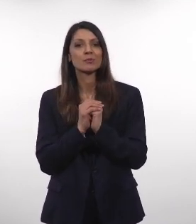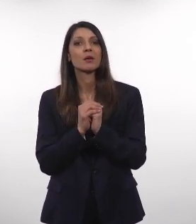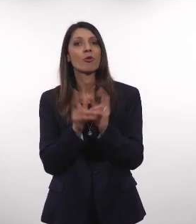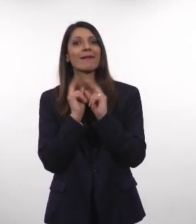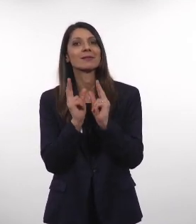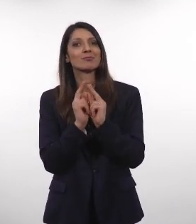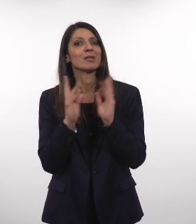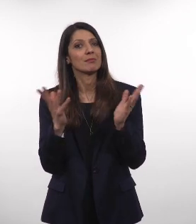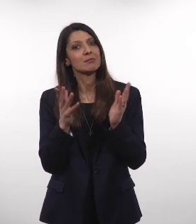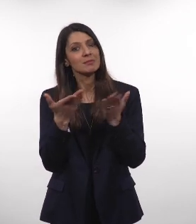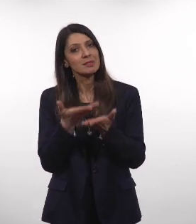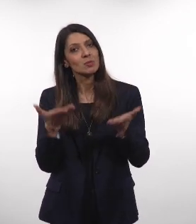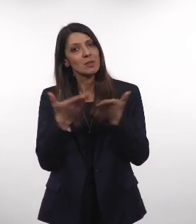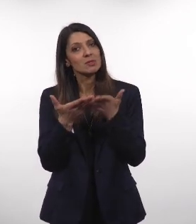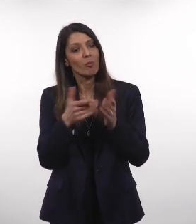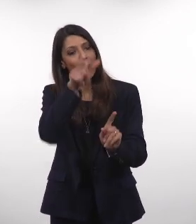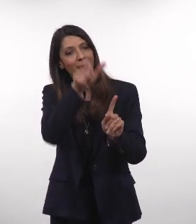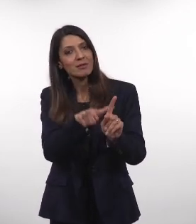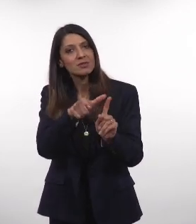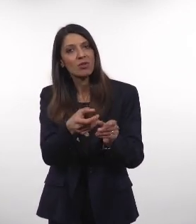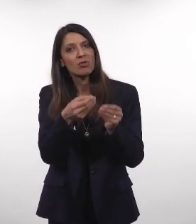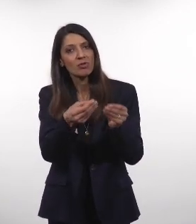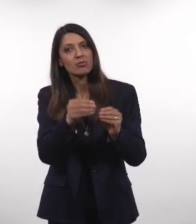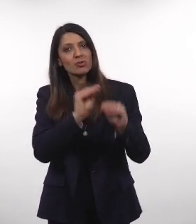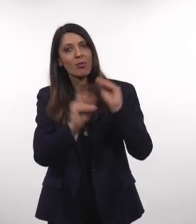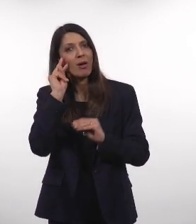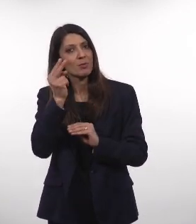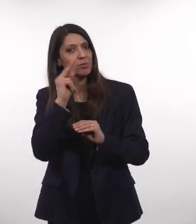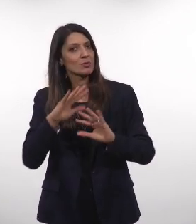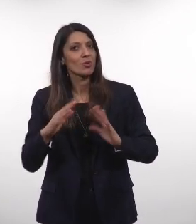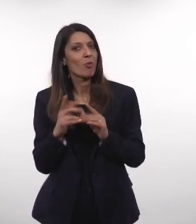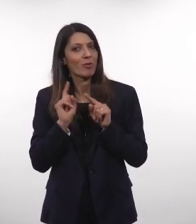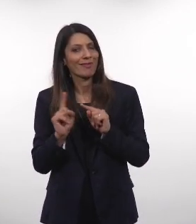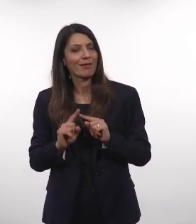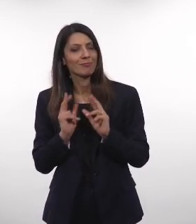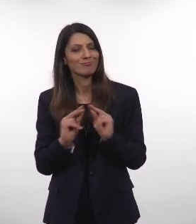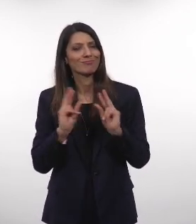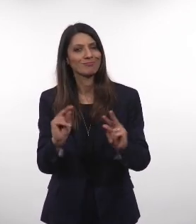soins. Et on va commencer. euh,